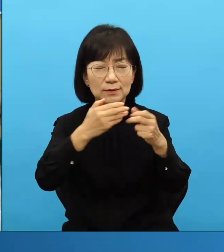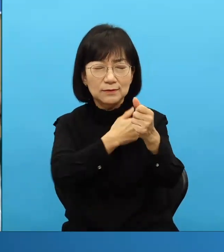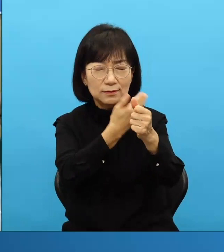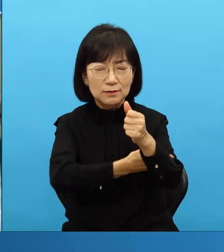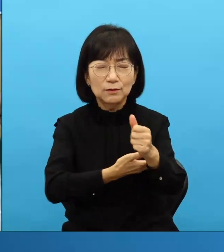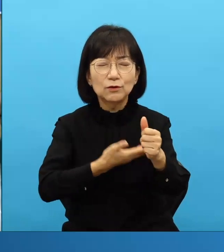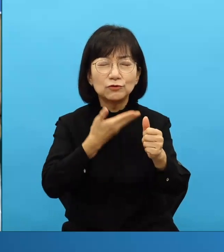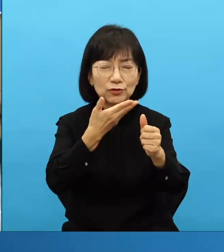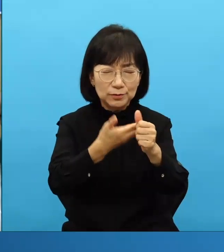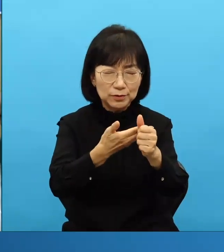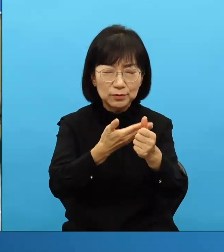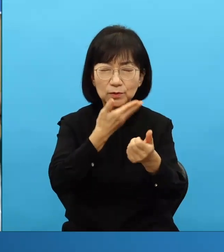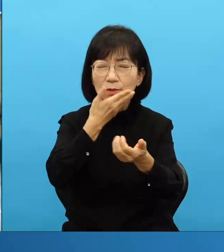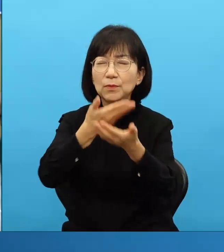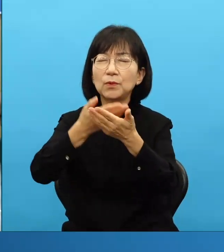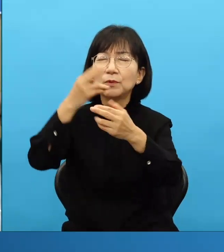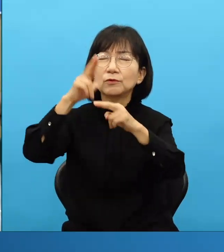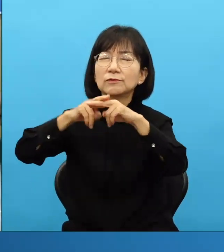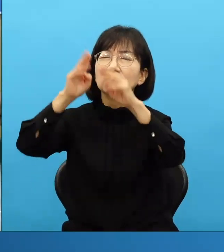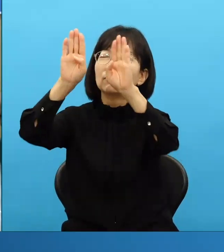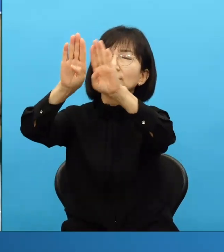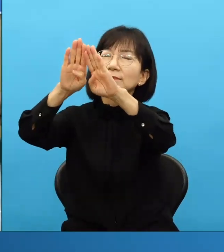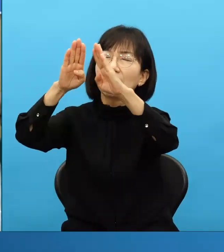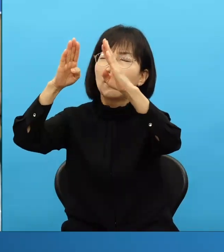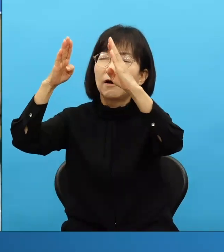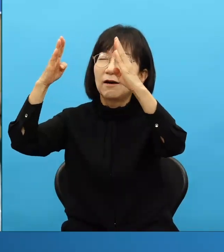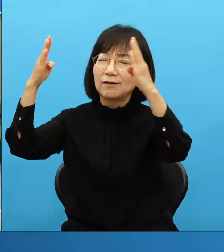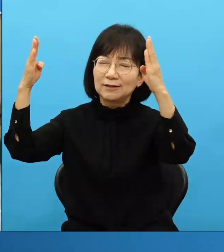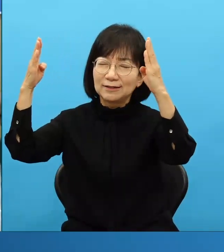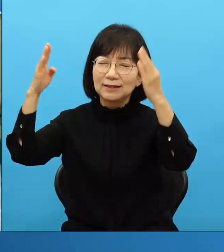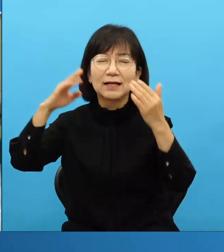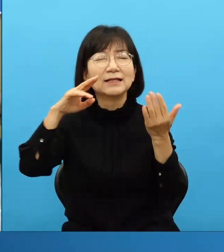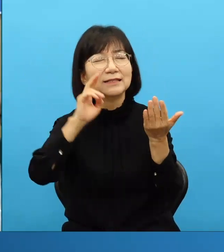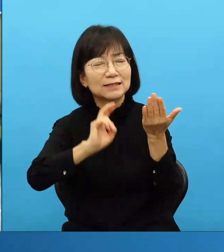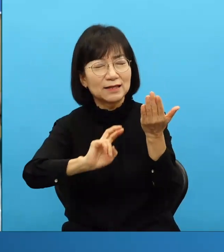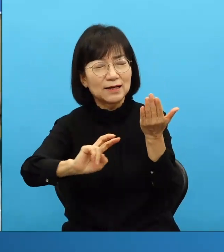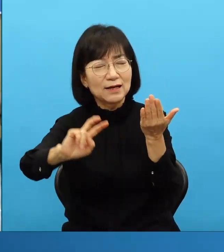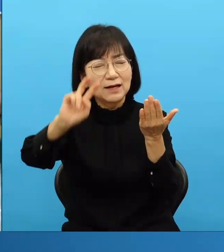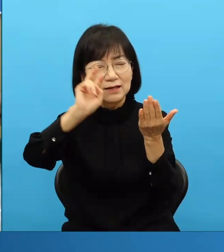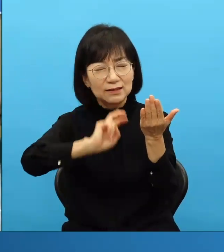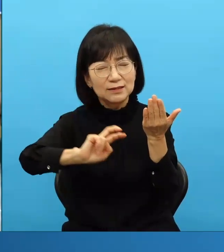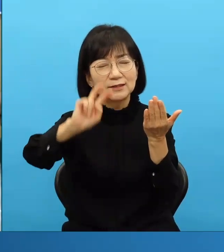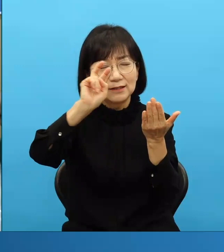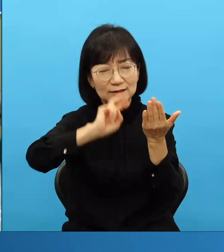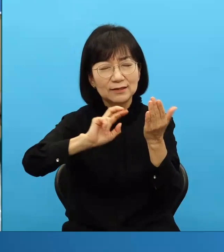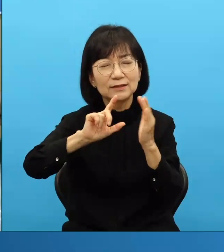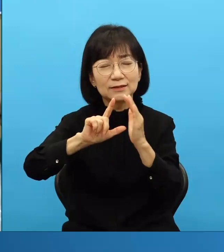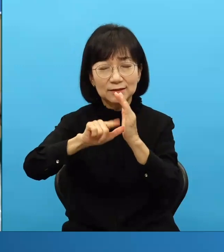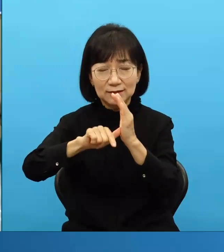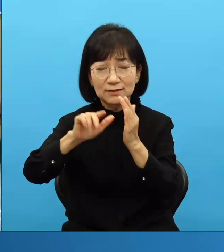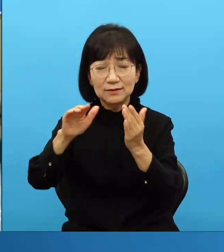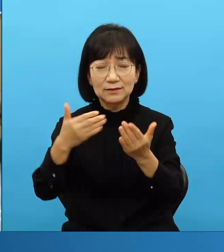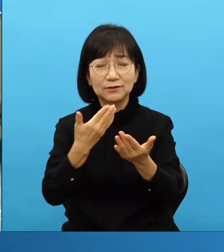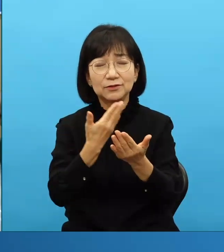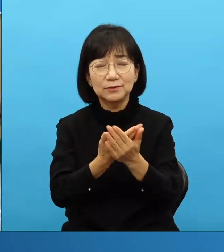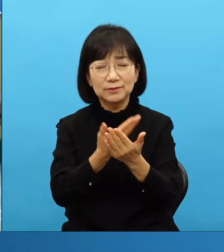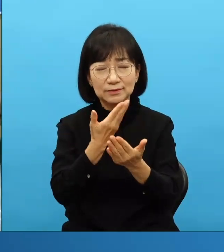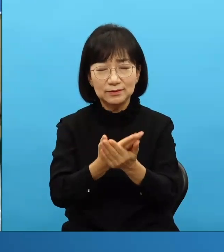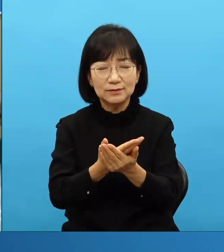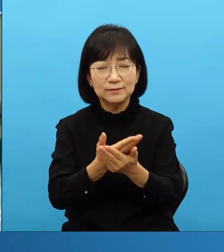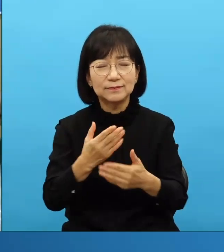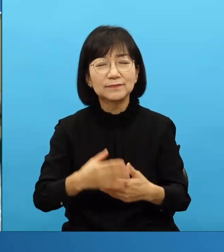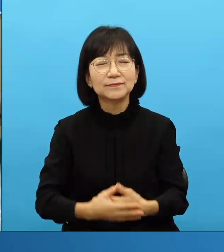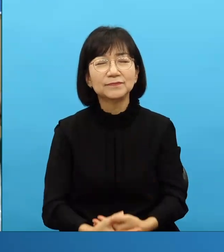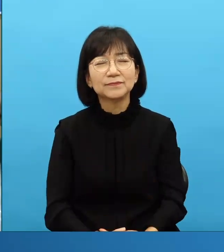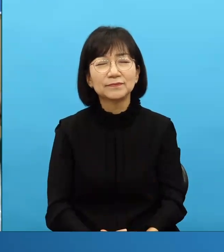되게 하옵소서. Please intervene and bless the voices of the David's choir with the power and the strength of the throne, and bless them with the song of praise that